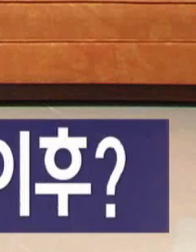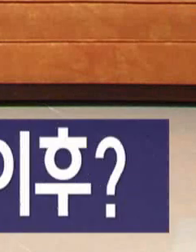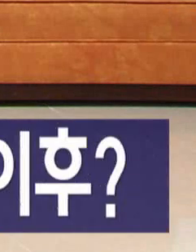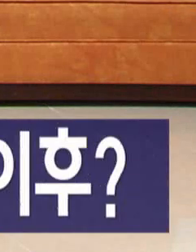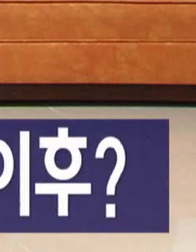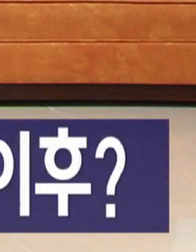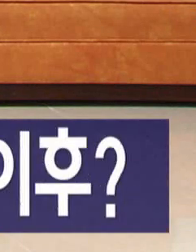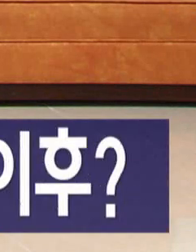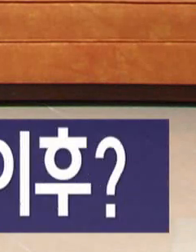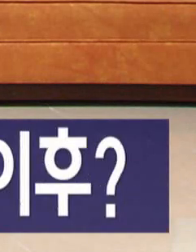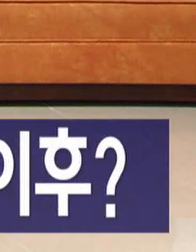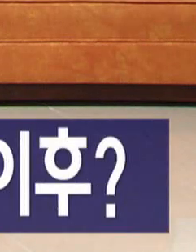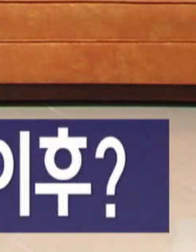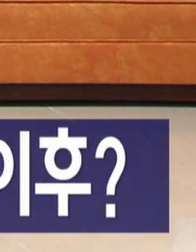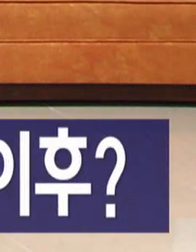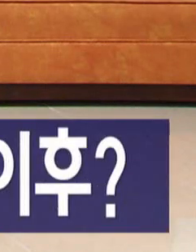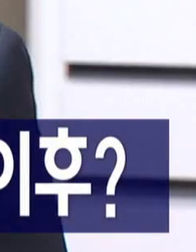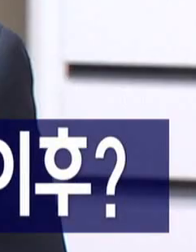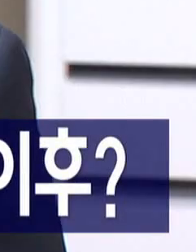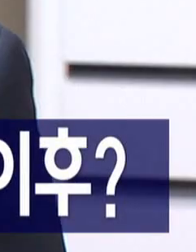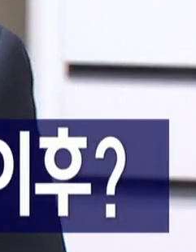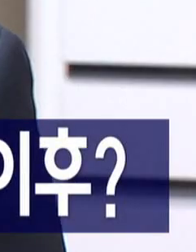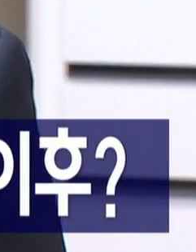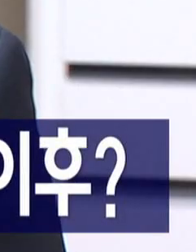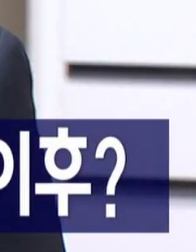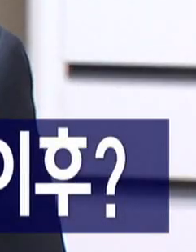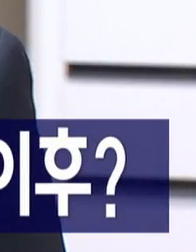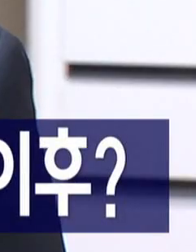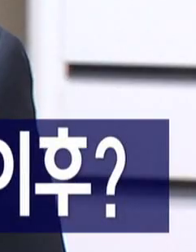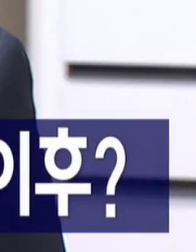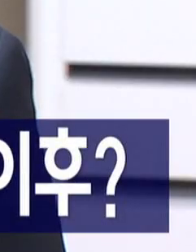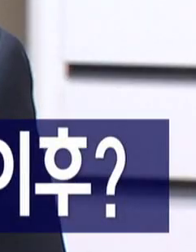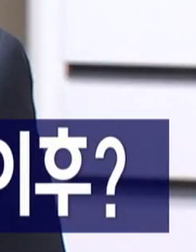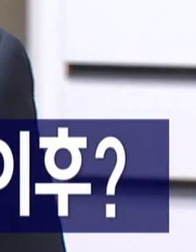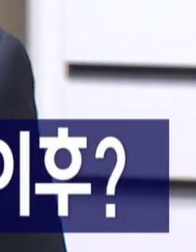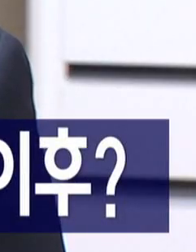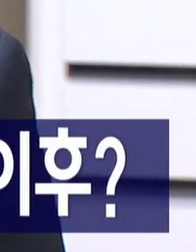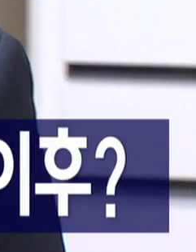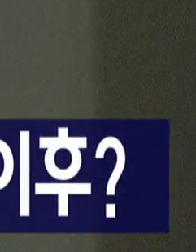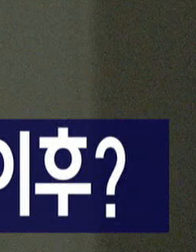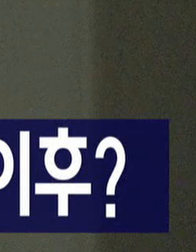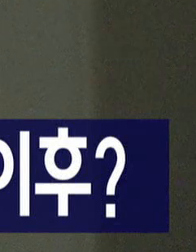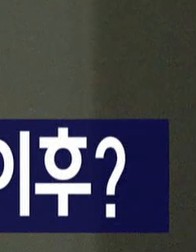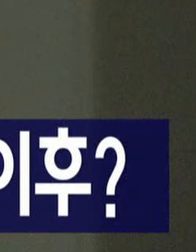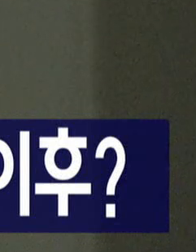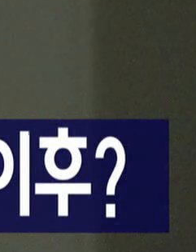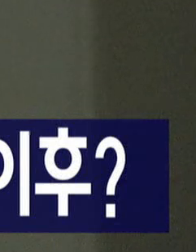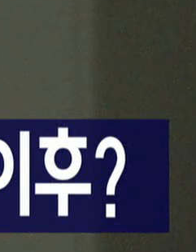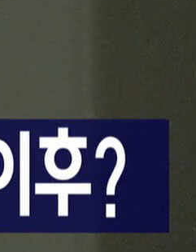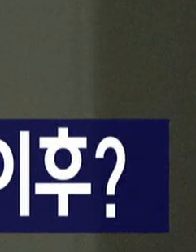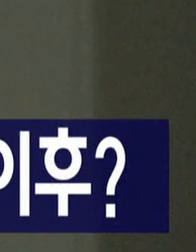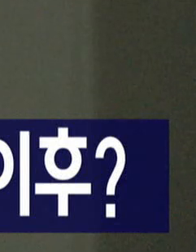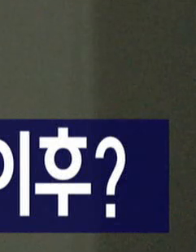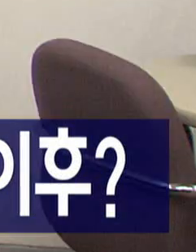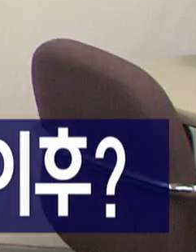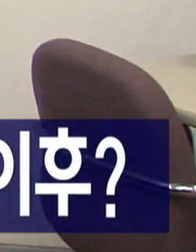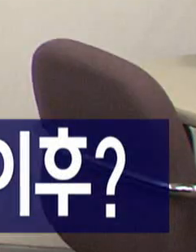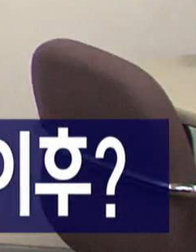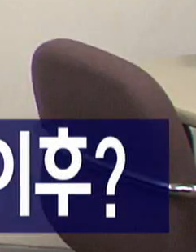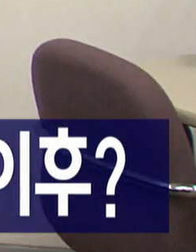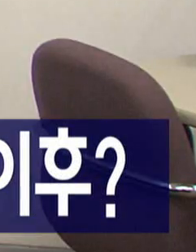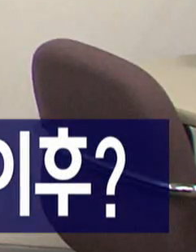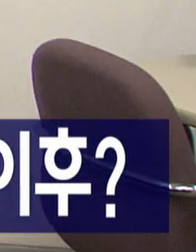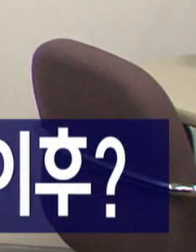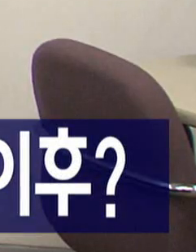선거 한 달여 전 용퇴를 선언한 주승용 국회 부의장을 데스크 인터뷰에서 만나봅니다. 불출마를 선택한 배경과 홀가분한